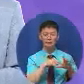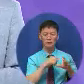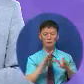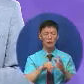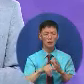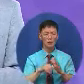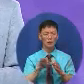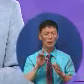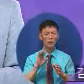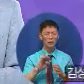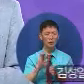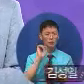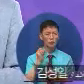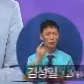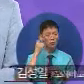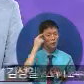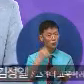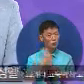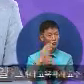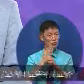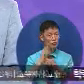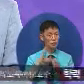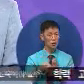그런데 동기 연구 중에